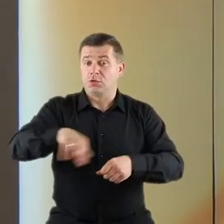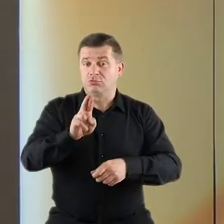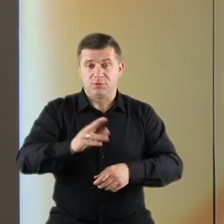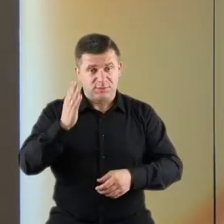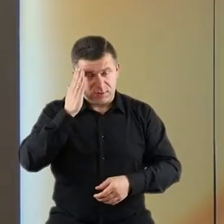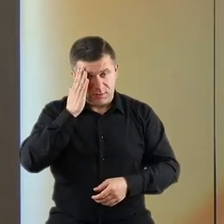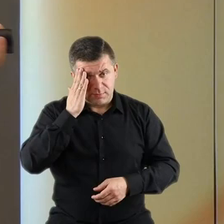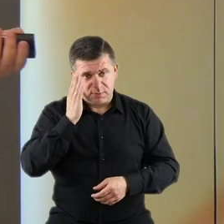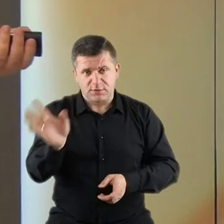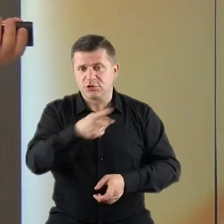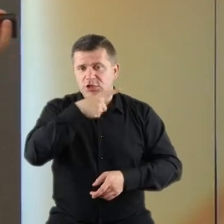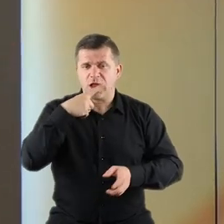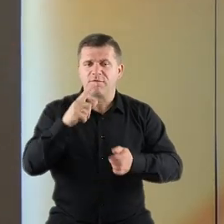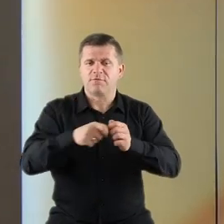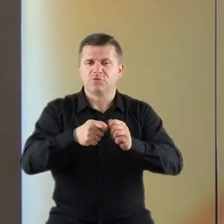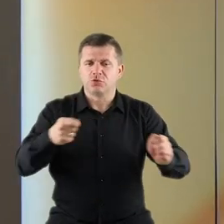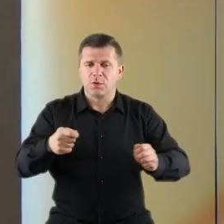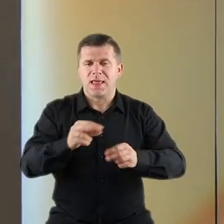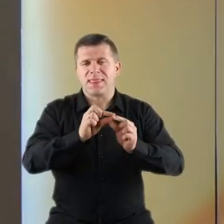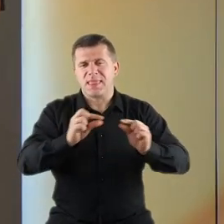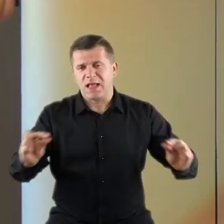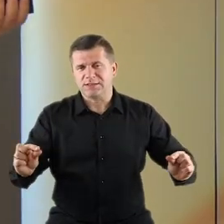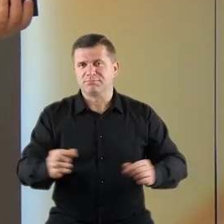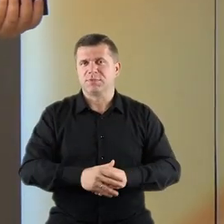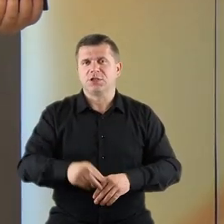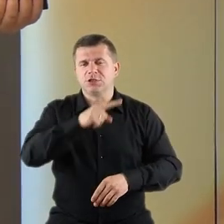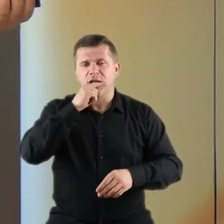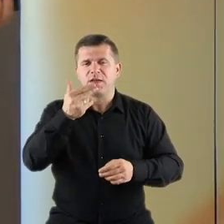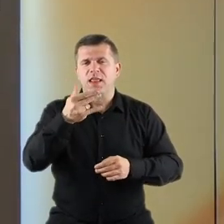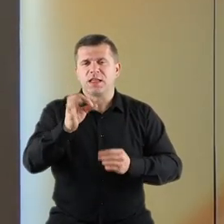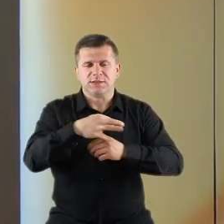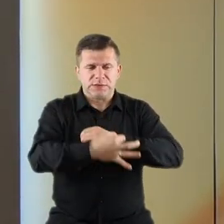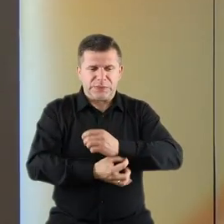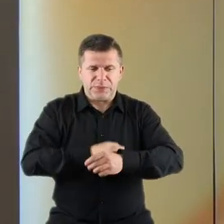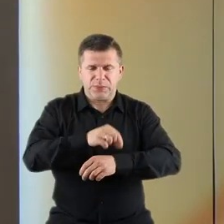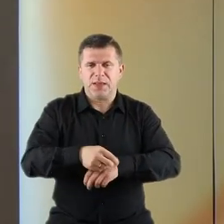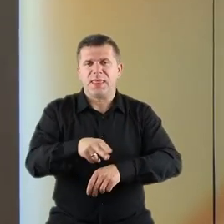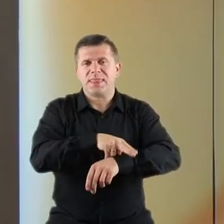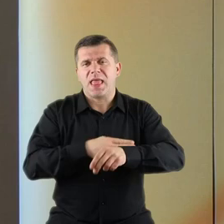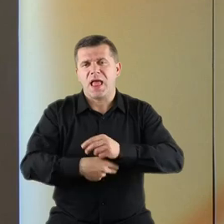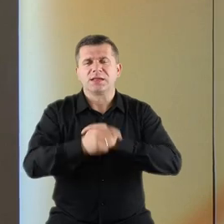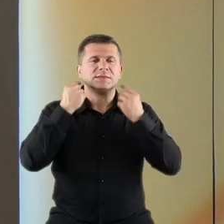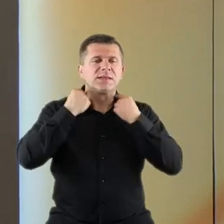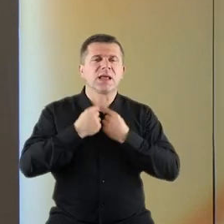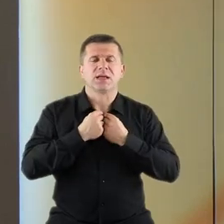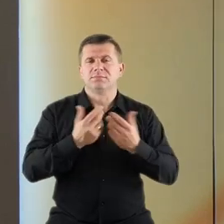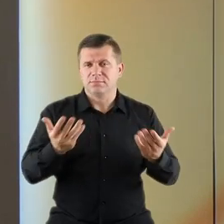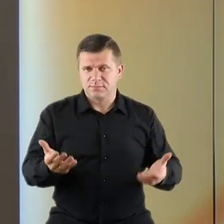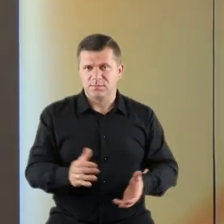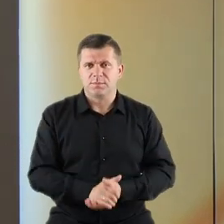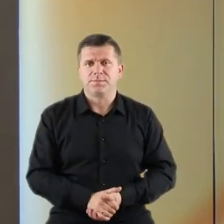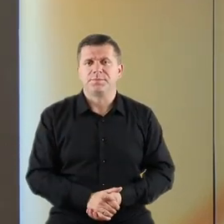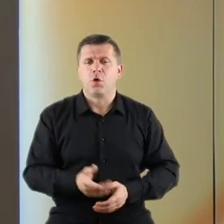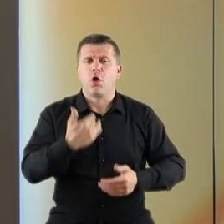czerwone wstążeczki tasiemki czerwona nitka około ręki czerwona tasiemka około szyi są skuteczną ochroną na urok